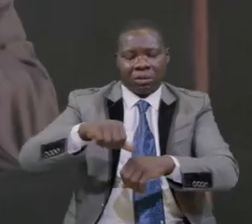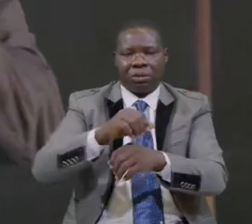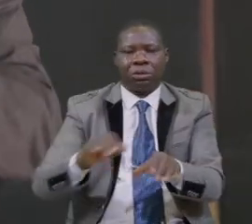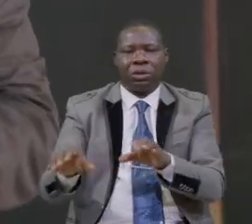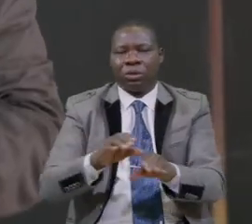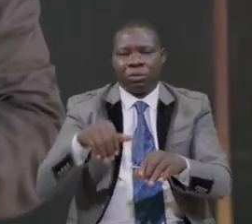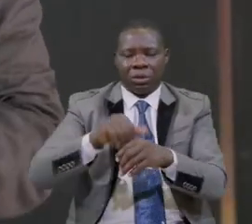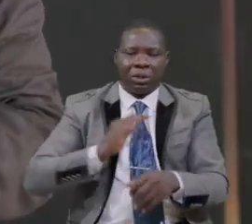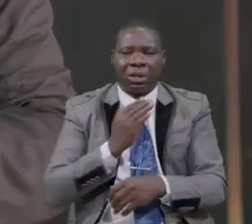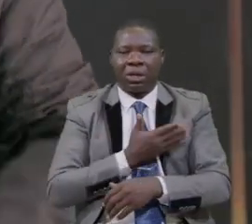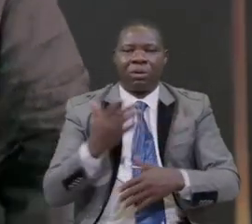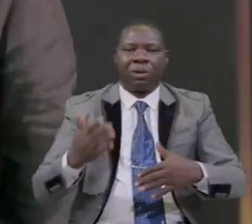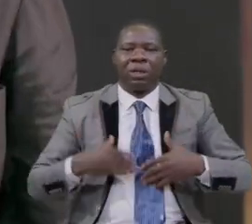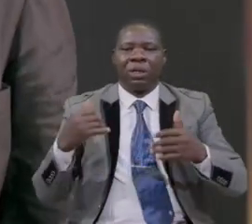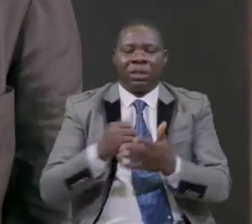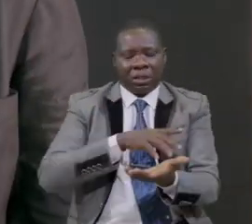dans nos vies.